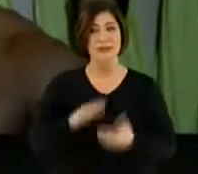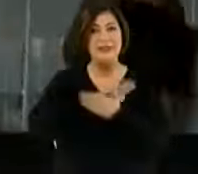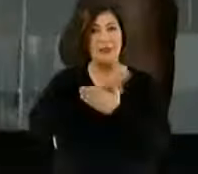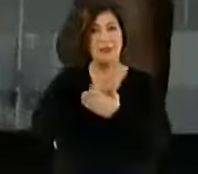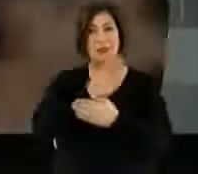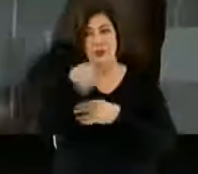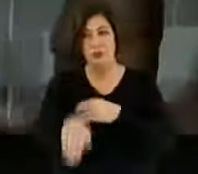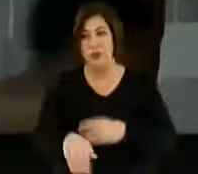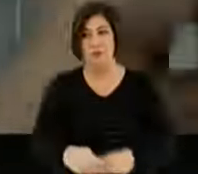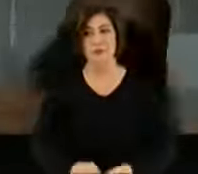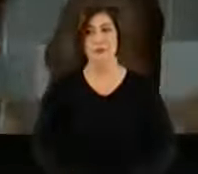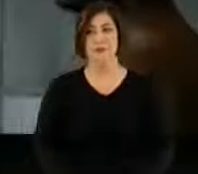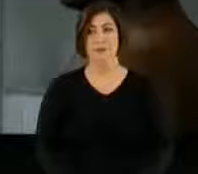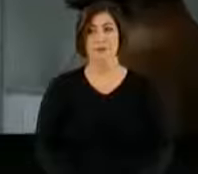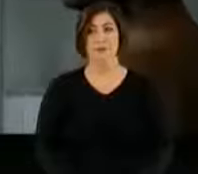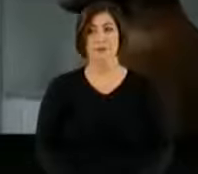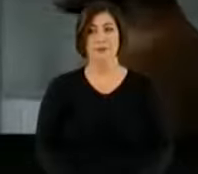Sabunum düştü.